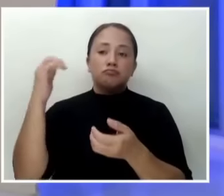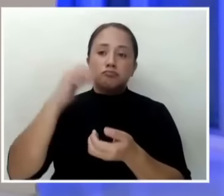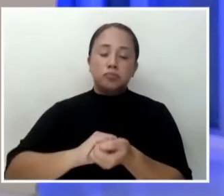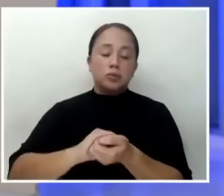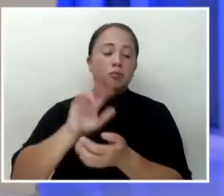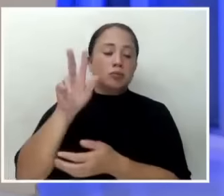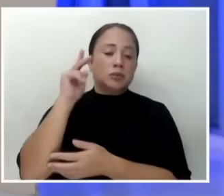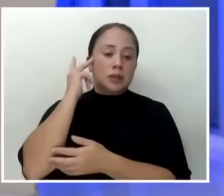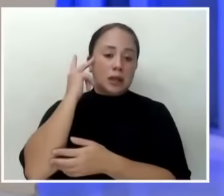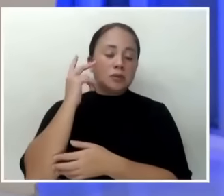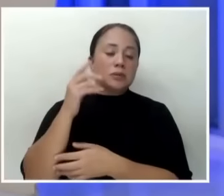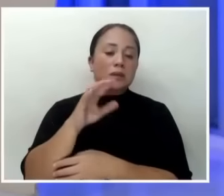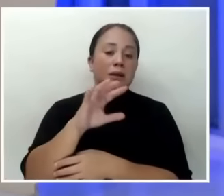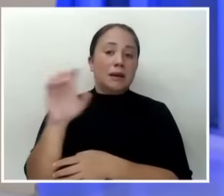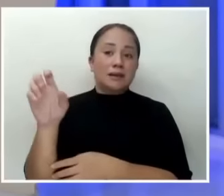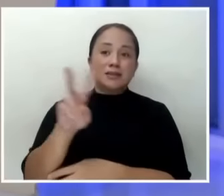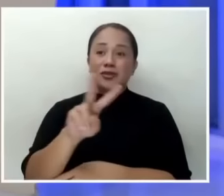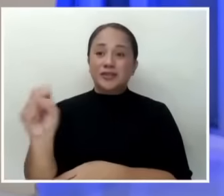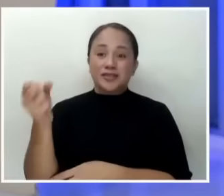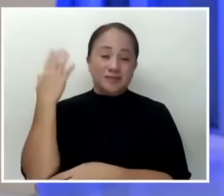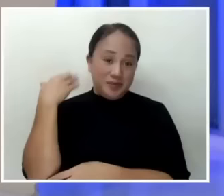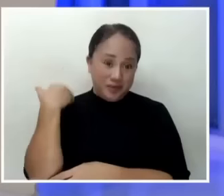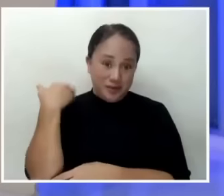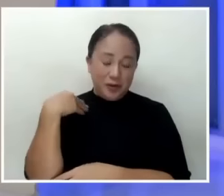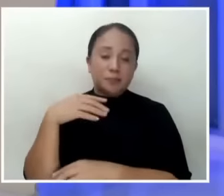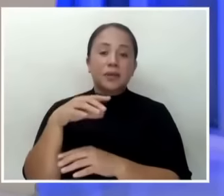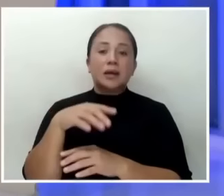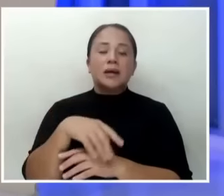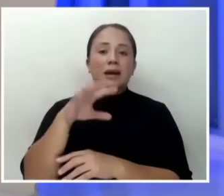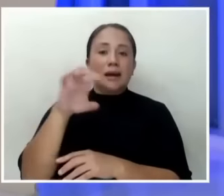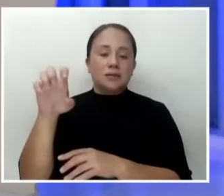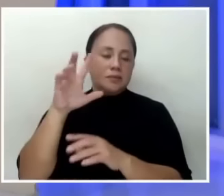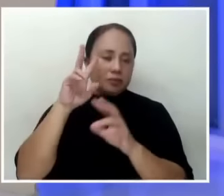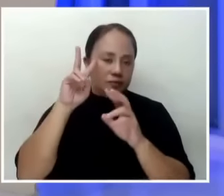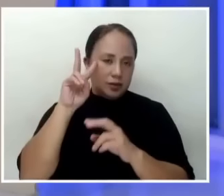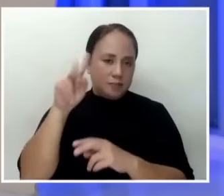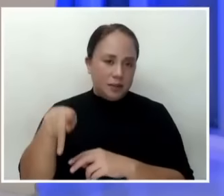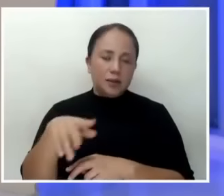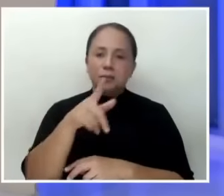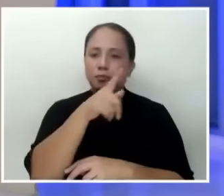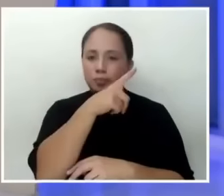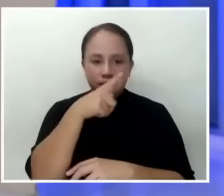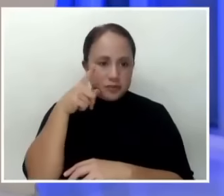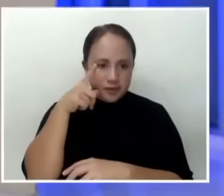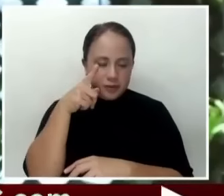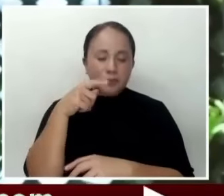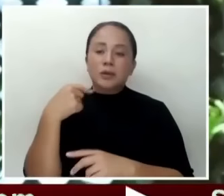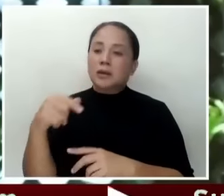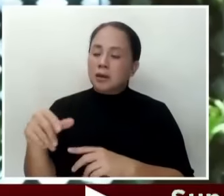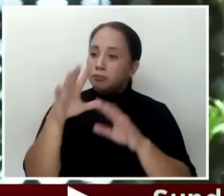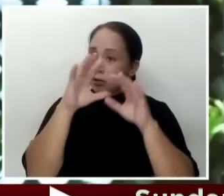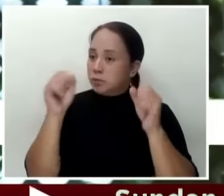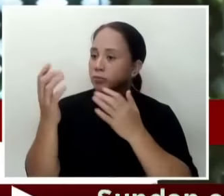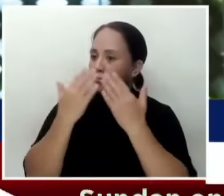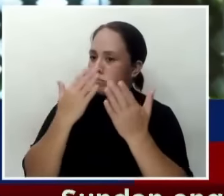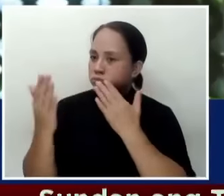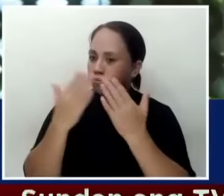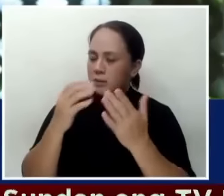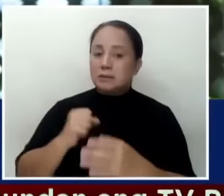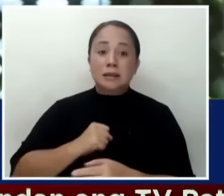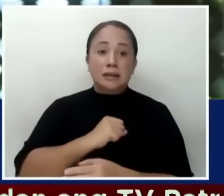sa kanyang dating nakatunggali sa halalan na si dating Vice President Lenny Robredo. Pinasalamatan ng Pangulo si Senate President